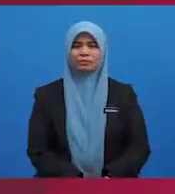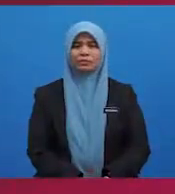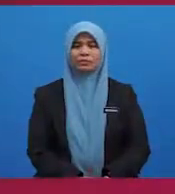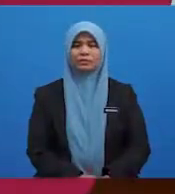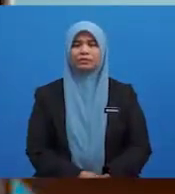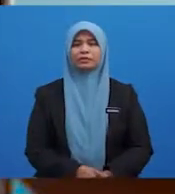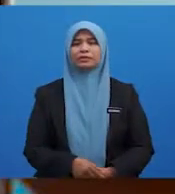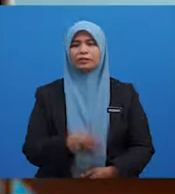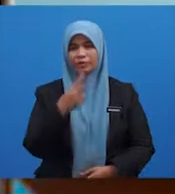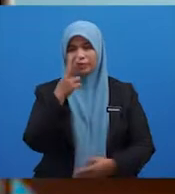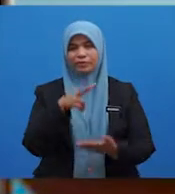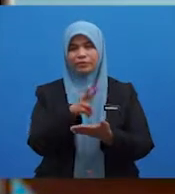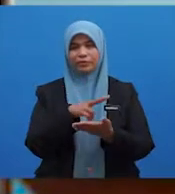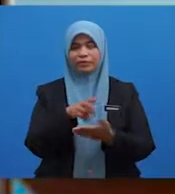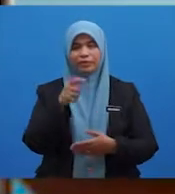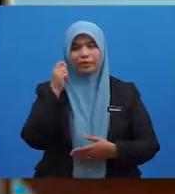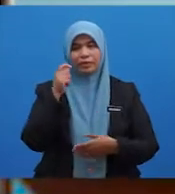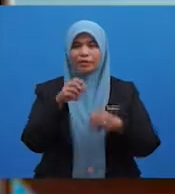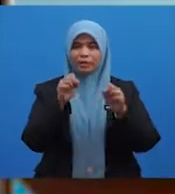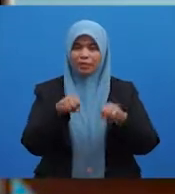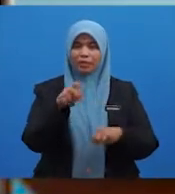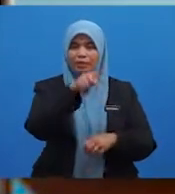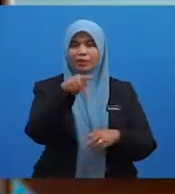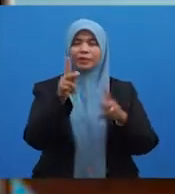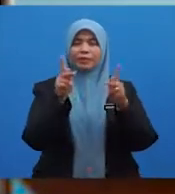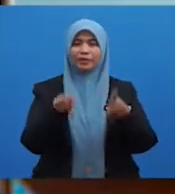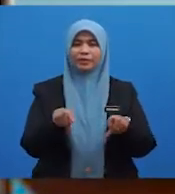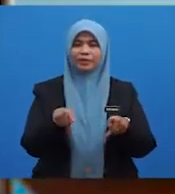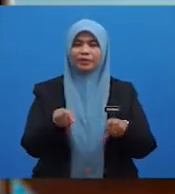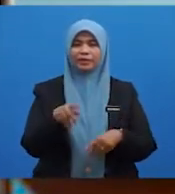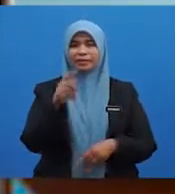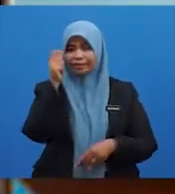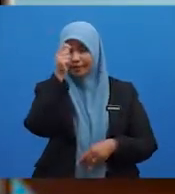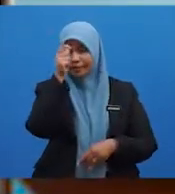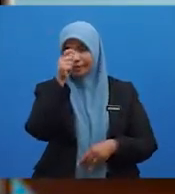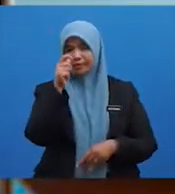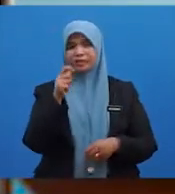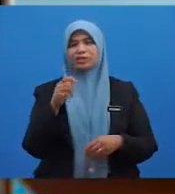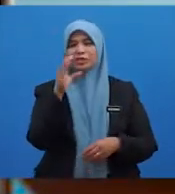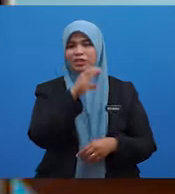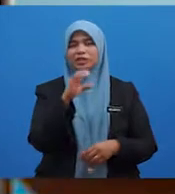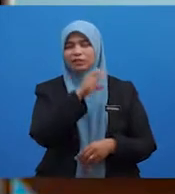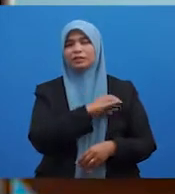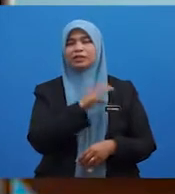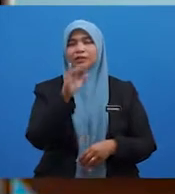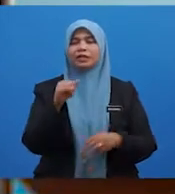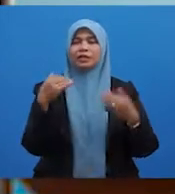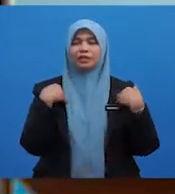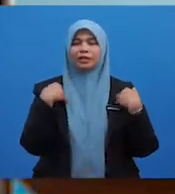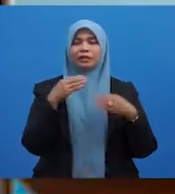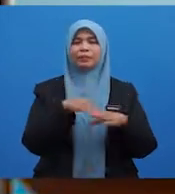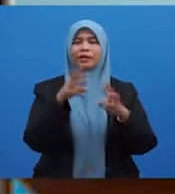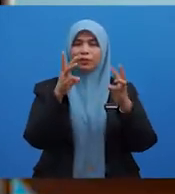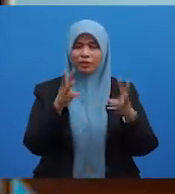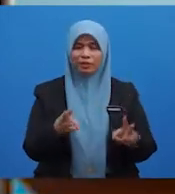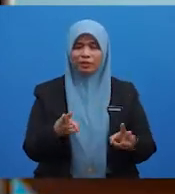Menonton klip video tadi, bolehkah pelajar meneka ciri-ciri yang ada pada watak yang